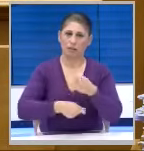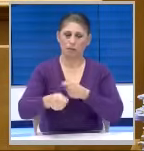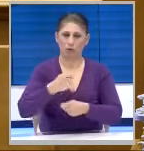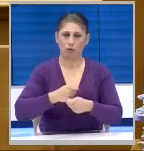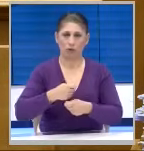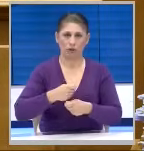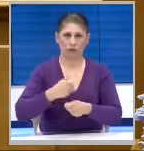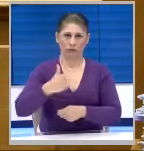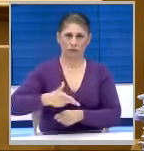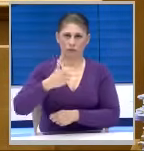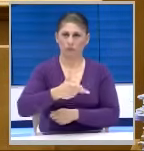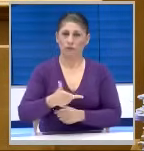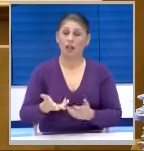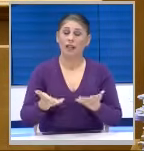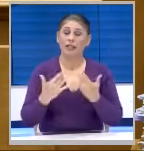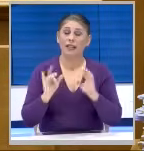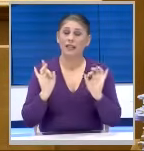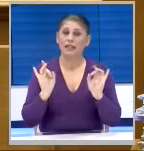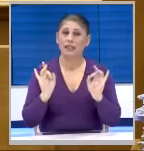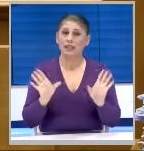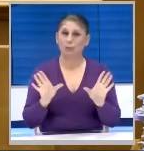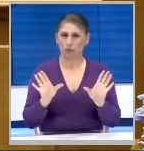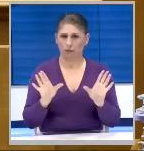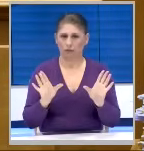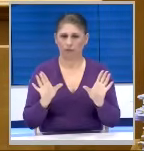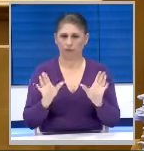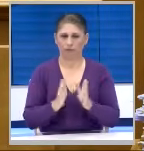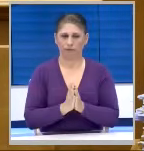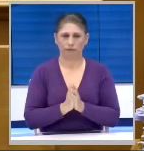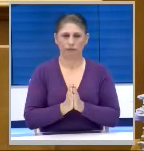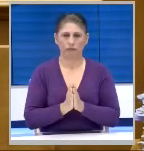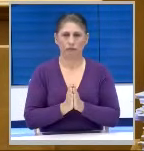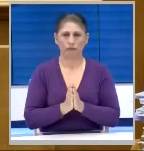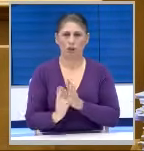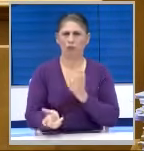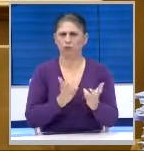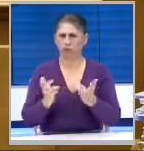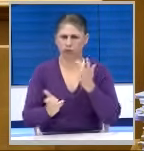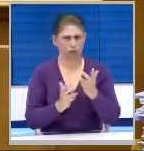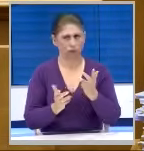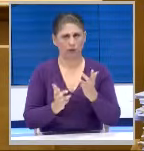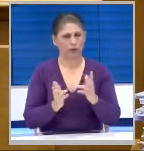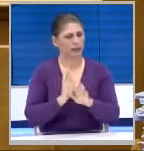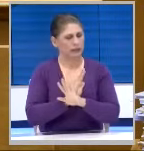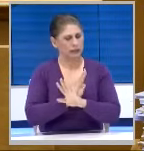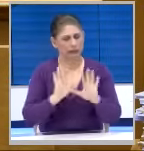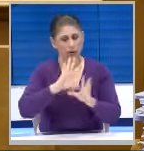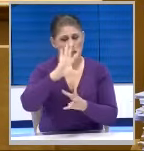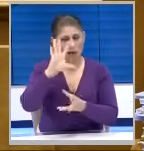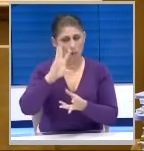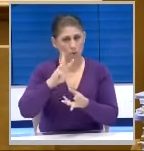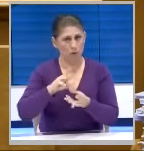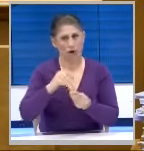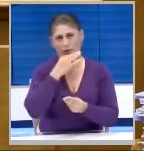αμαξοστοιχία δεν είχε τίποτε το εύφλεκτο δεν είχε τίποτε από όλα αυτά που λέγονται